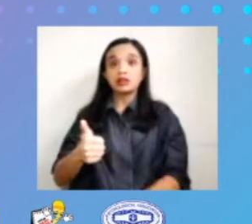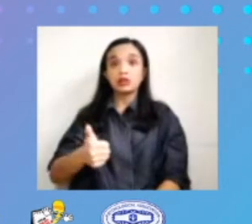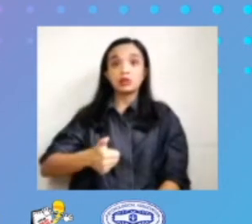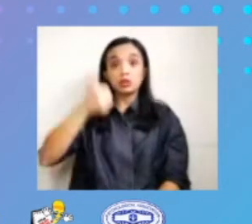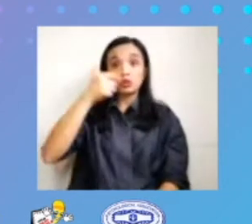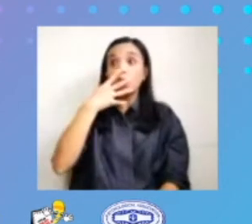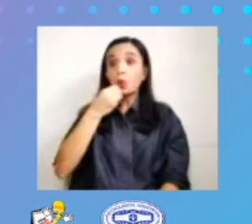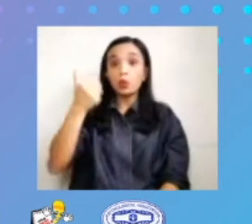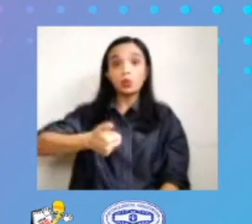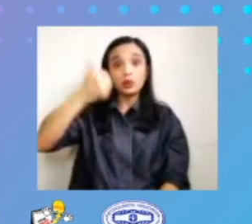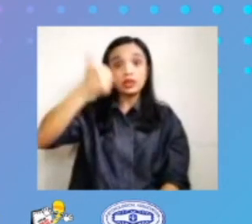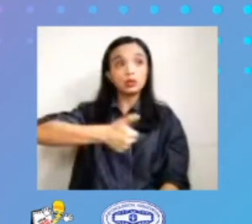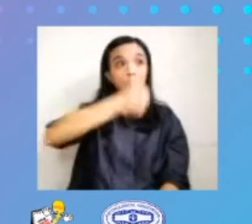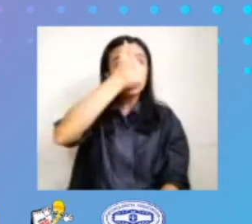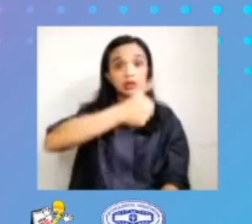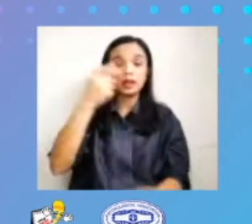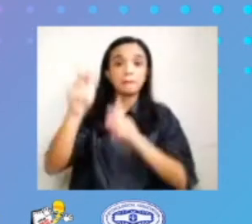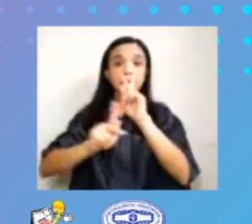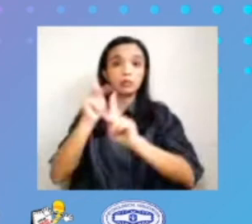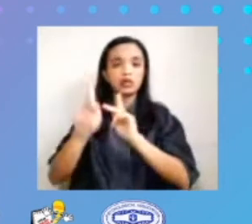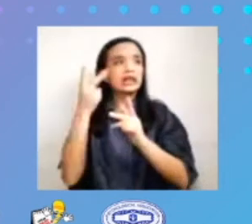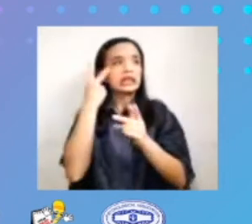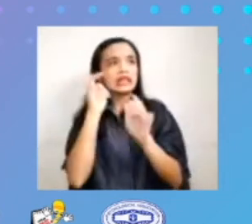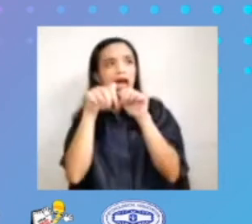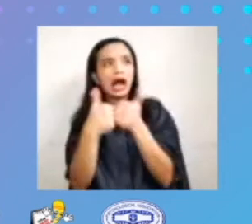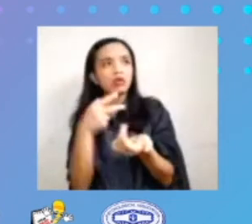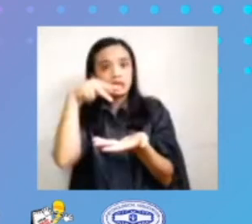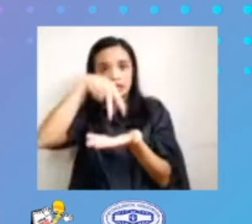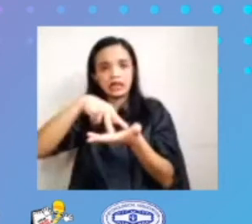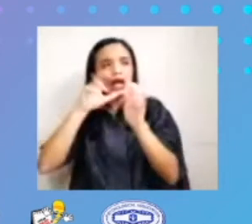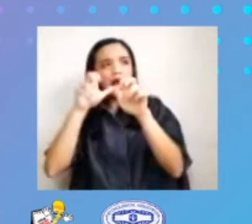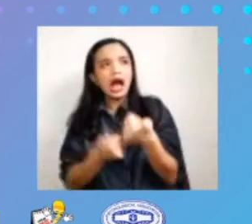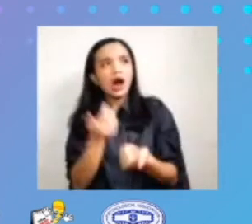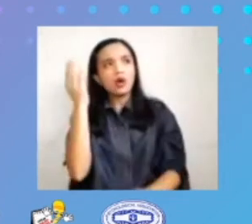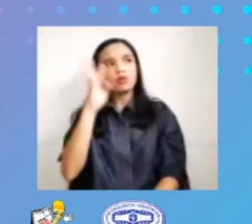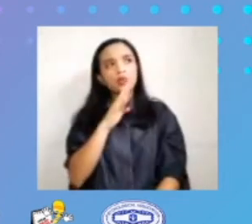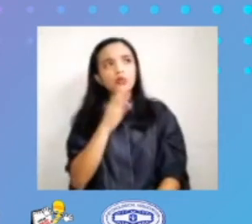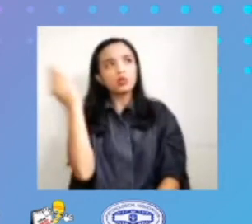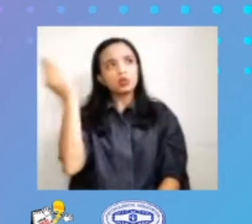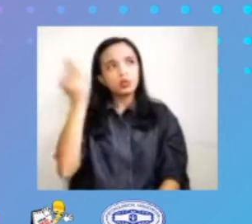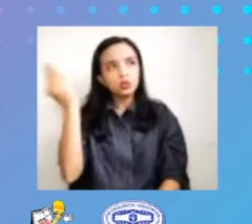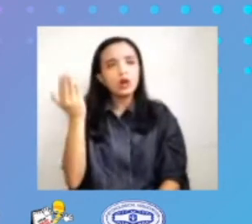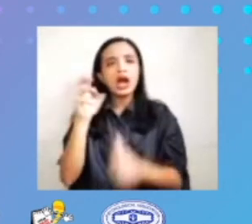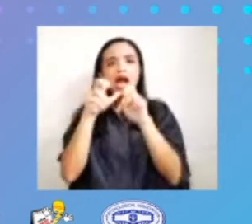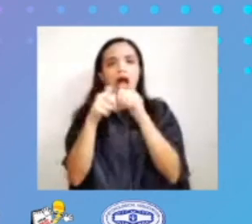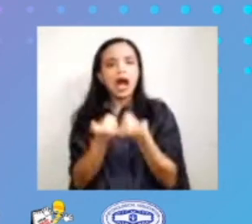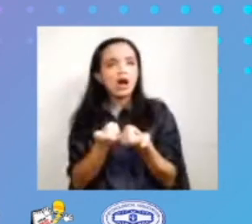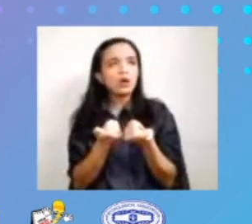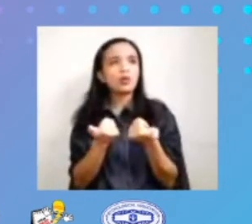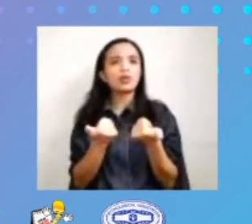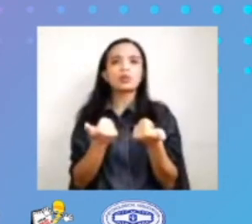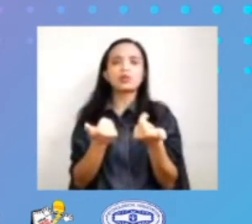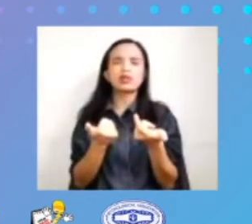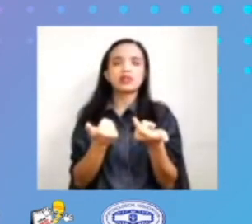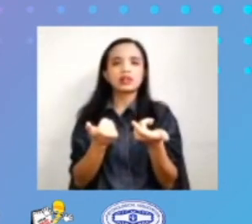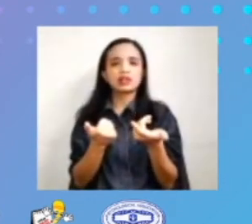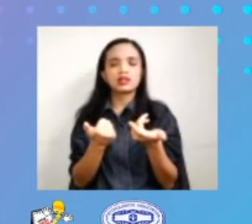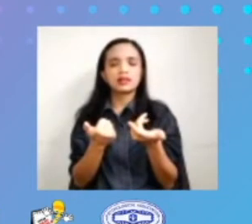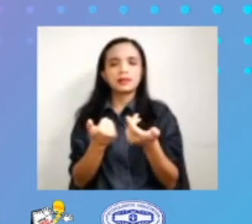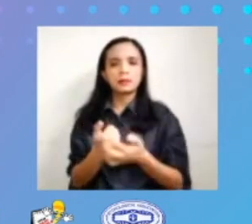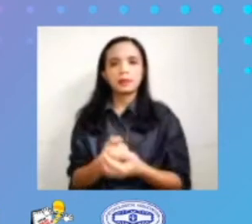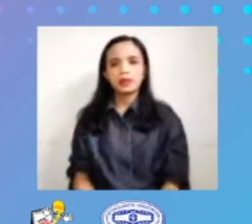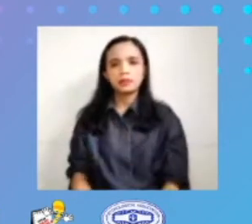get-go, strategic na agad yung pag-approach natin doon. Yeah. Right. Pag umupo